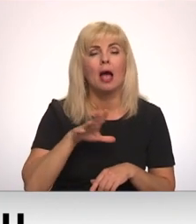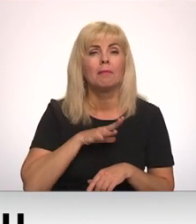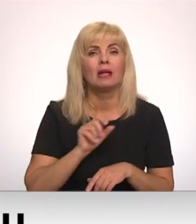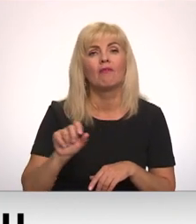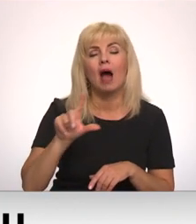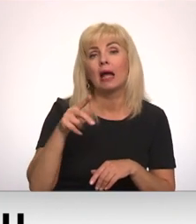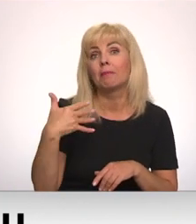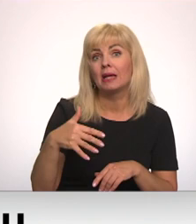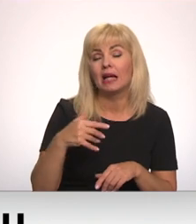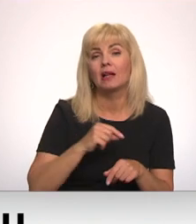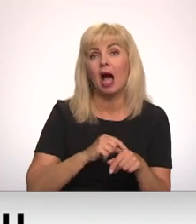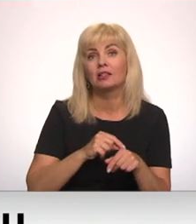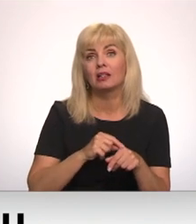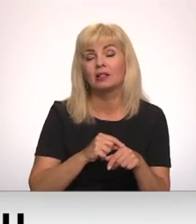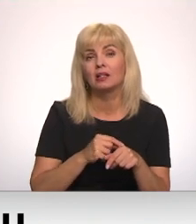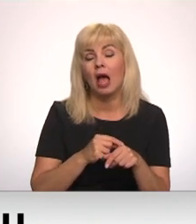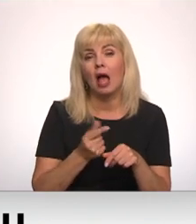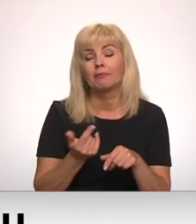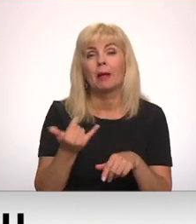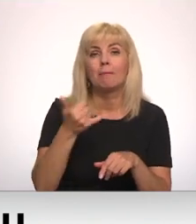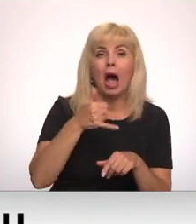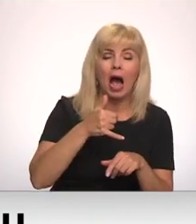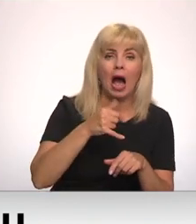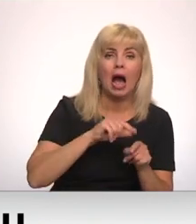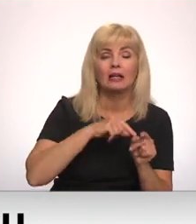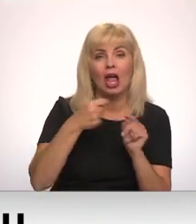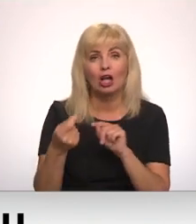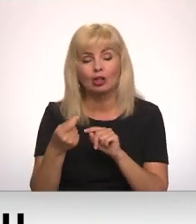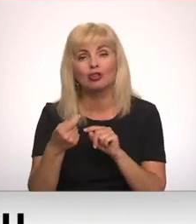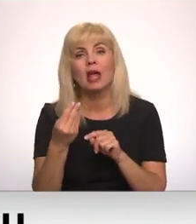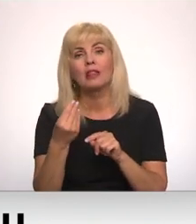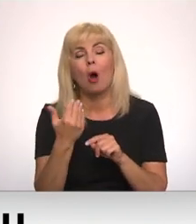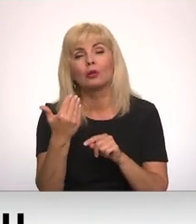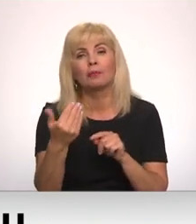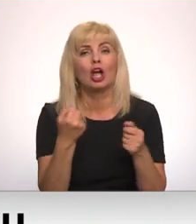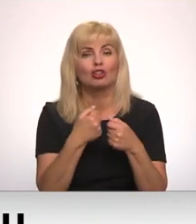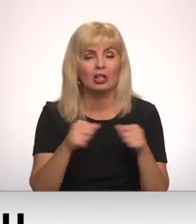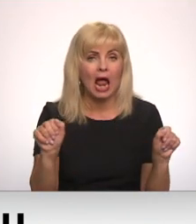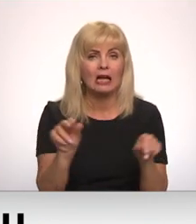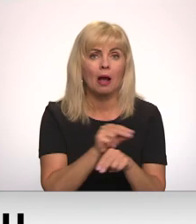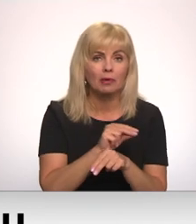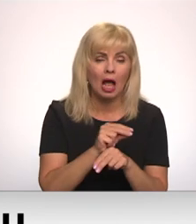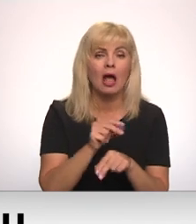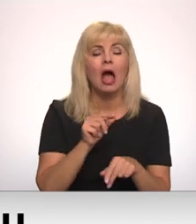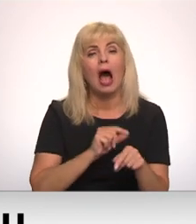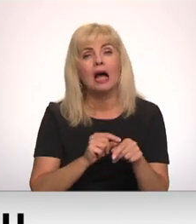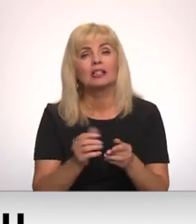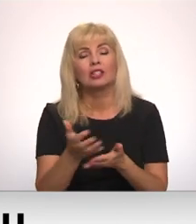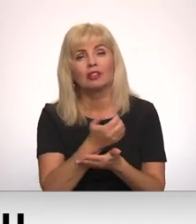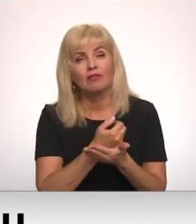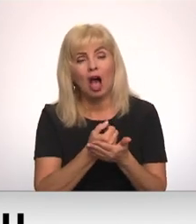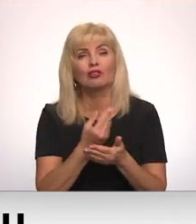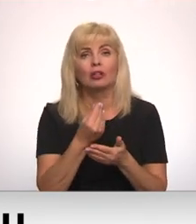nekā 50 asins pārliešanas un līdzekļi nepieciešami rehabilitācijai. Naudas vākšanas, asins ziedošanas un